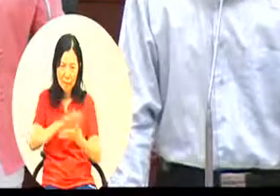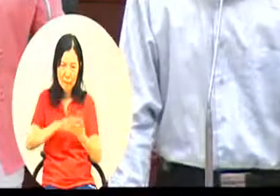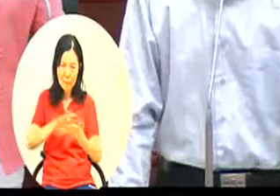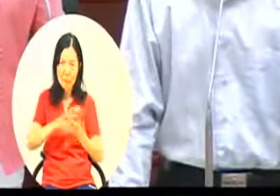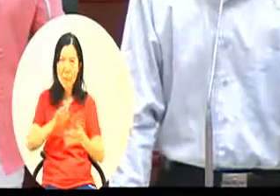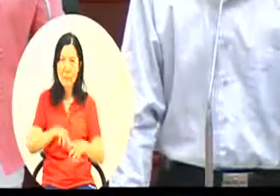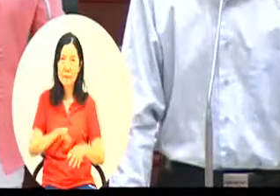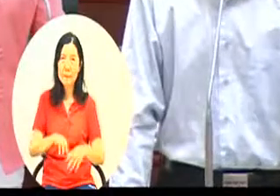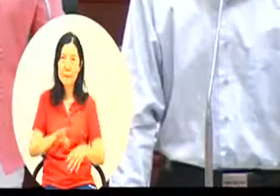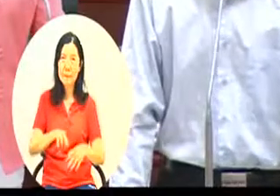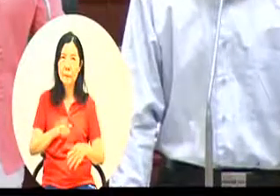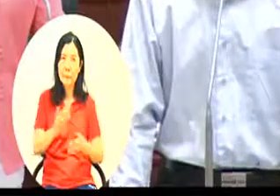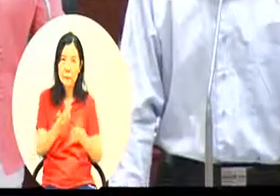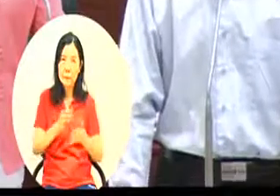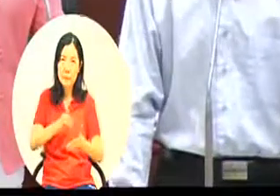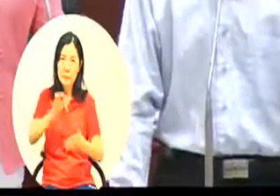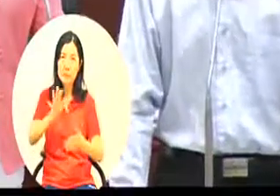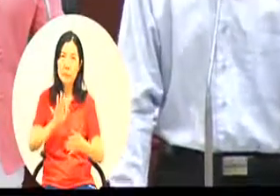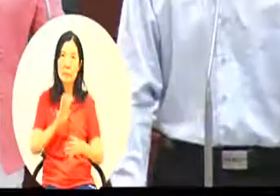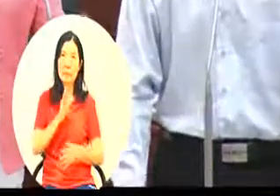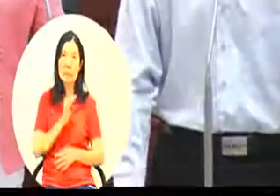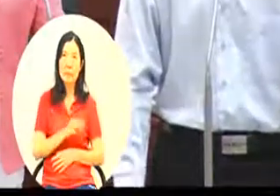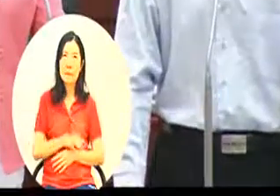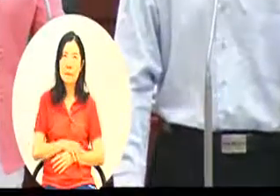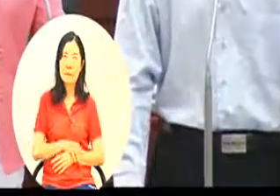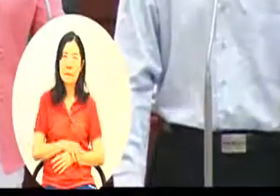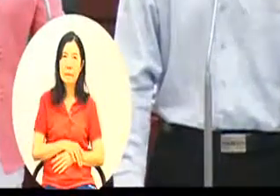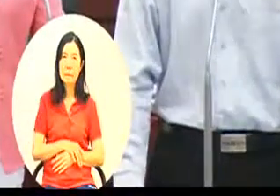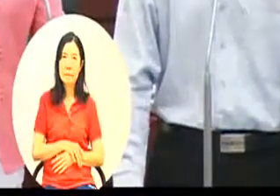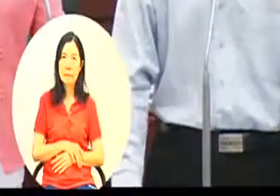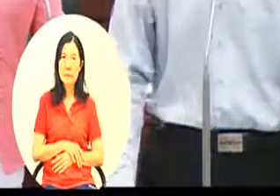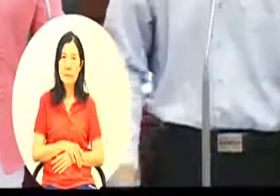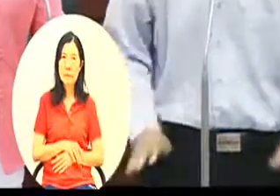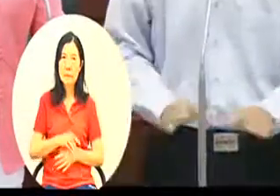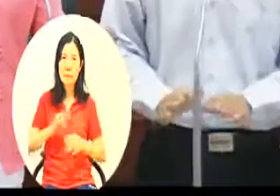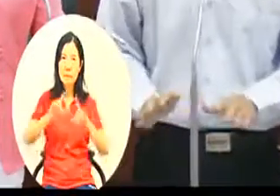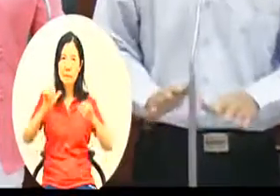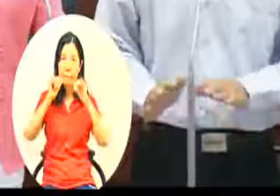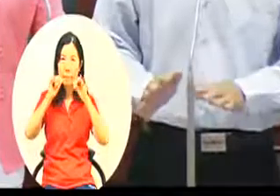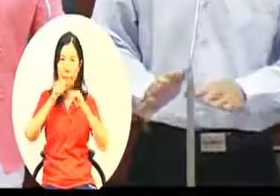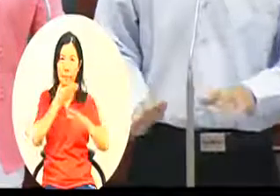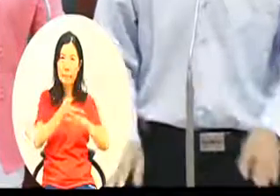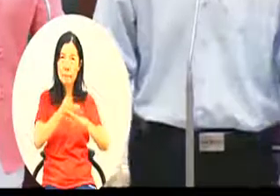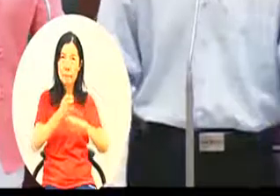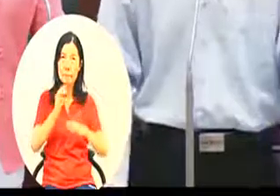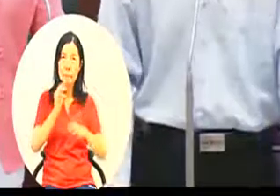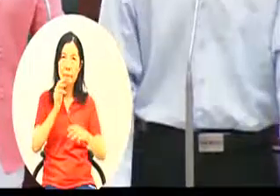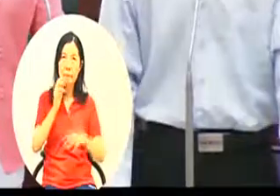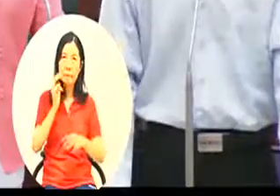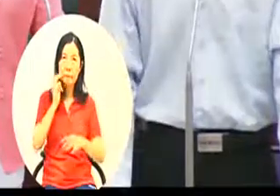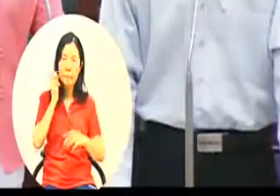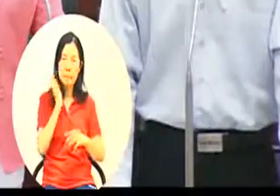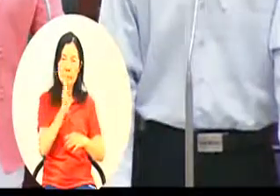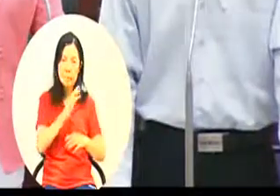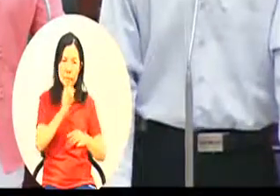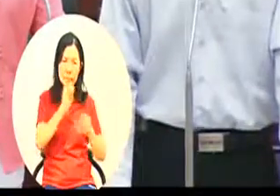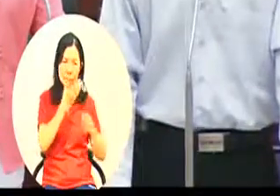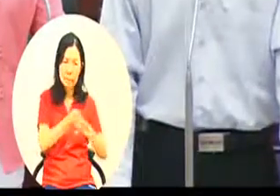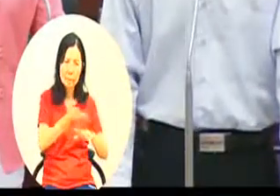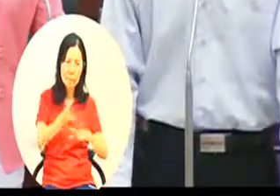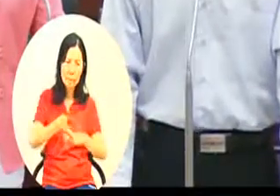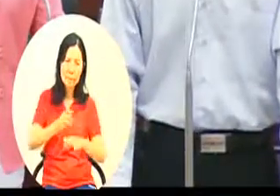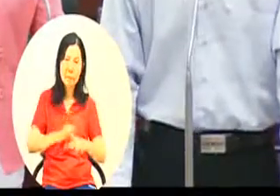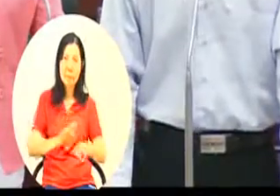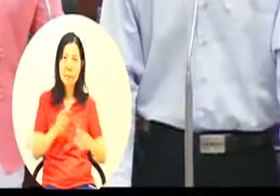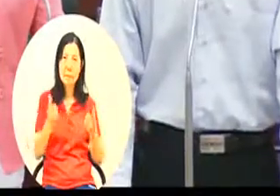刚议员提到的，就是那个在大寮那边放这些废铁的状况，其实是一样的哈。它是属